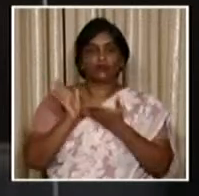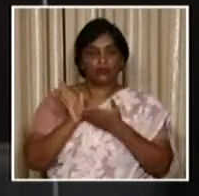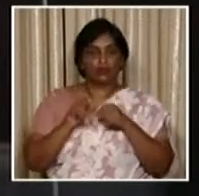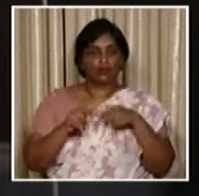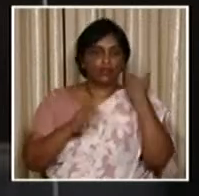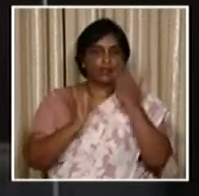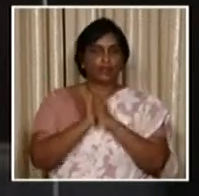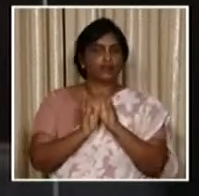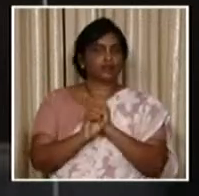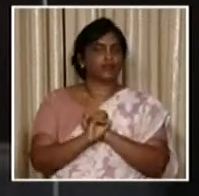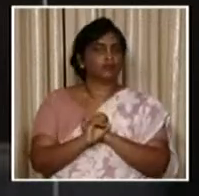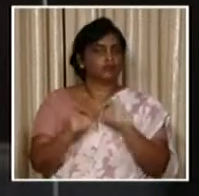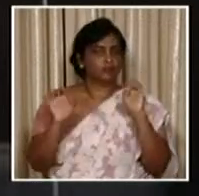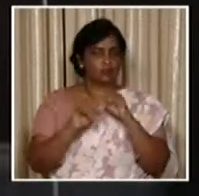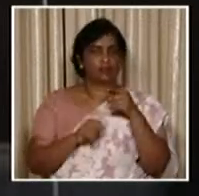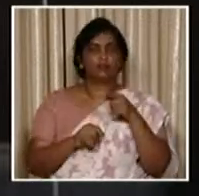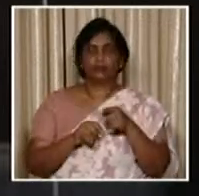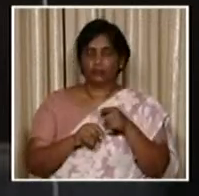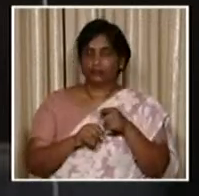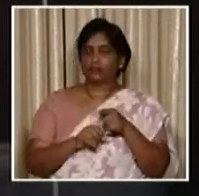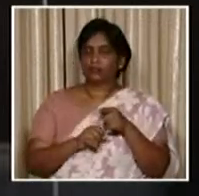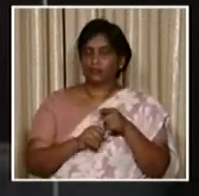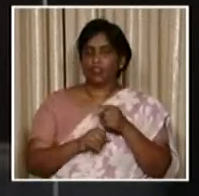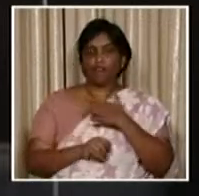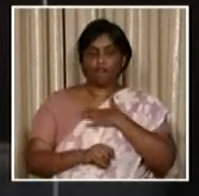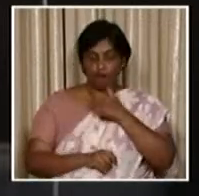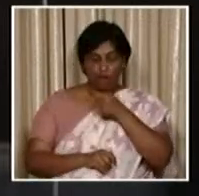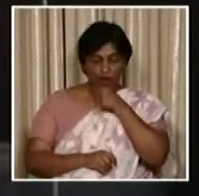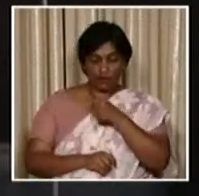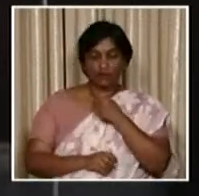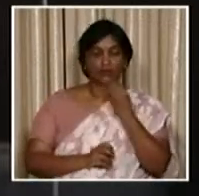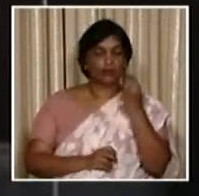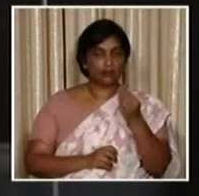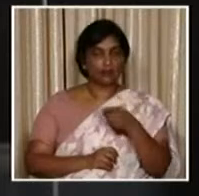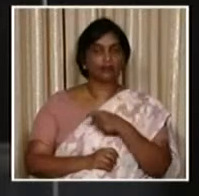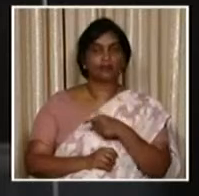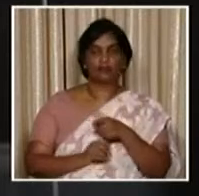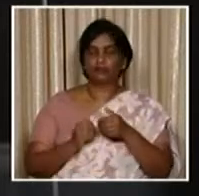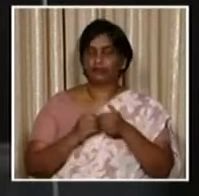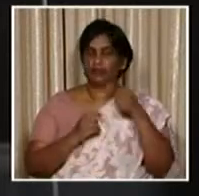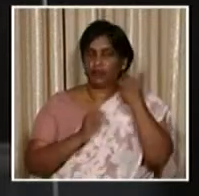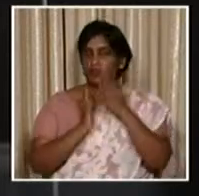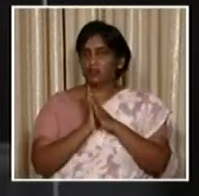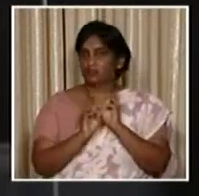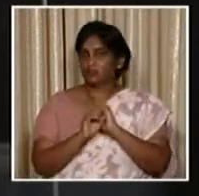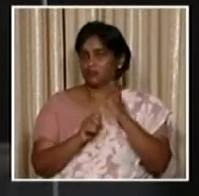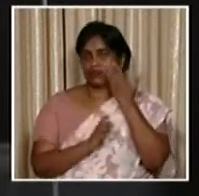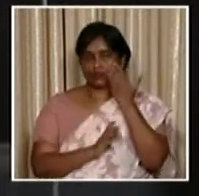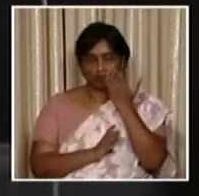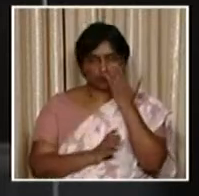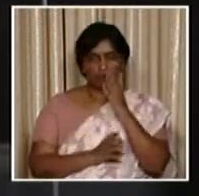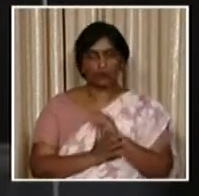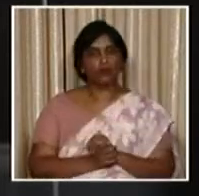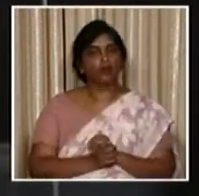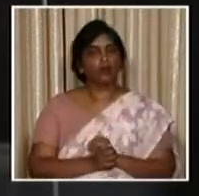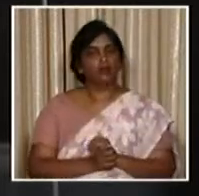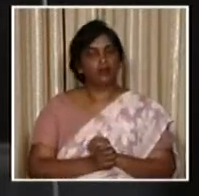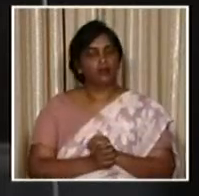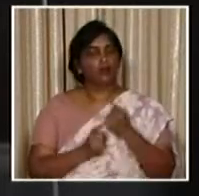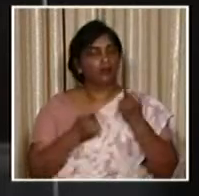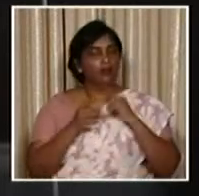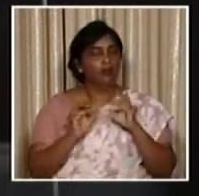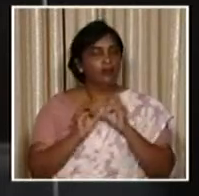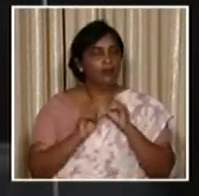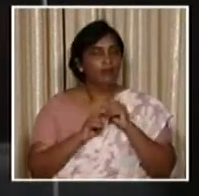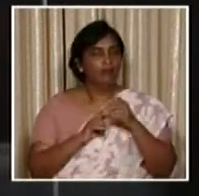medasal facebook kala ya wiat mage voice card teu dene tan, eva medasal facebook kala dahki napulua. Ila de